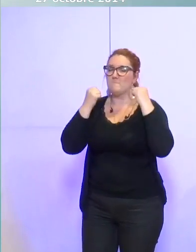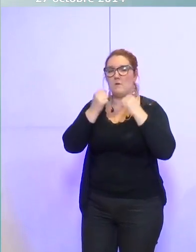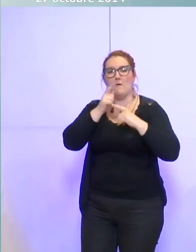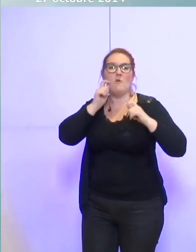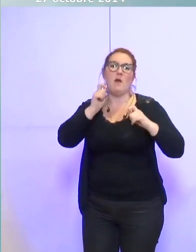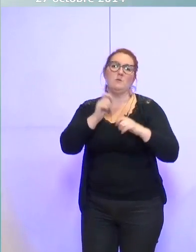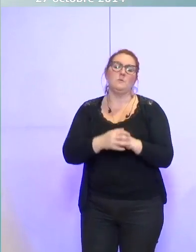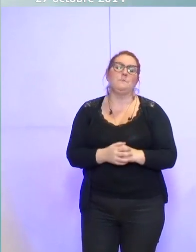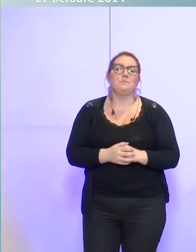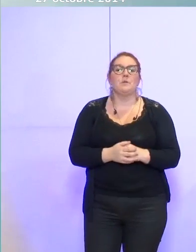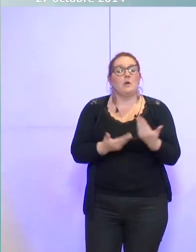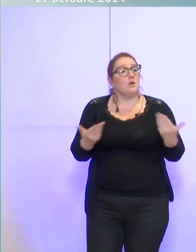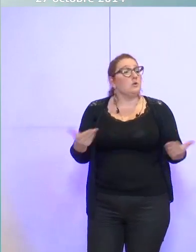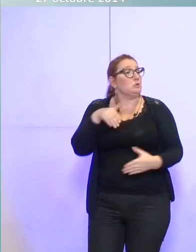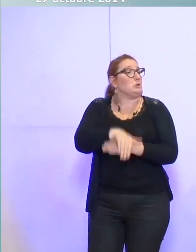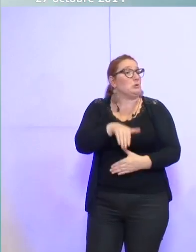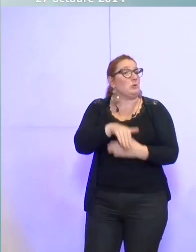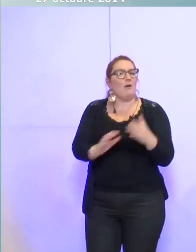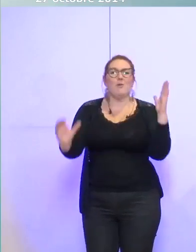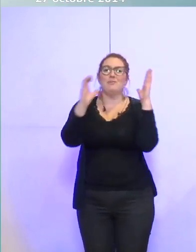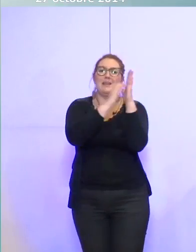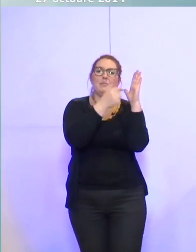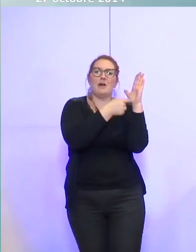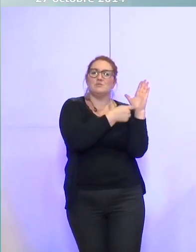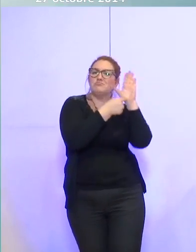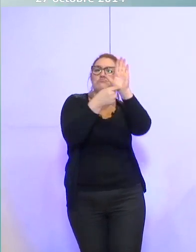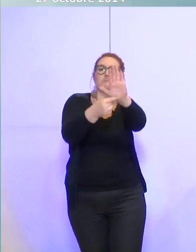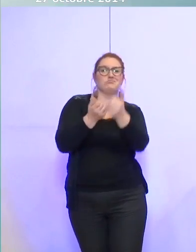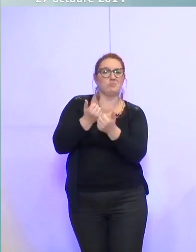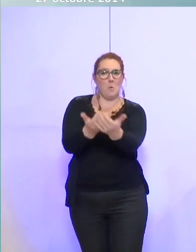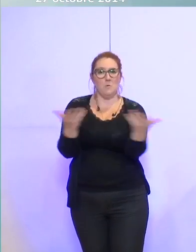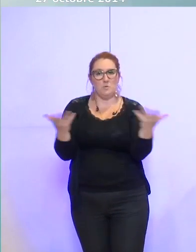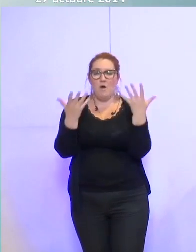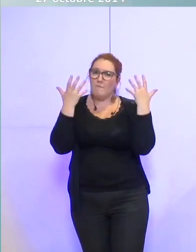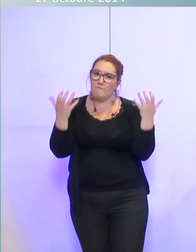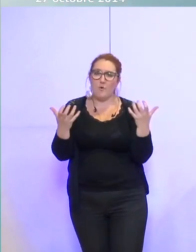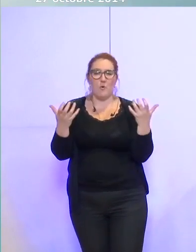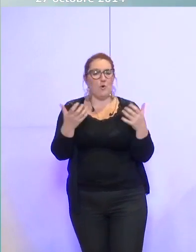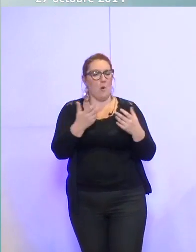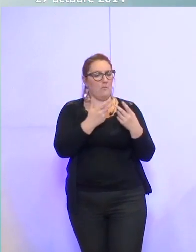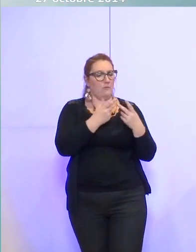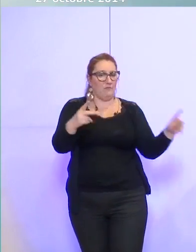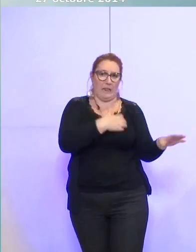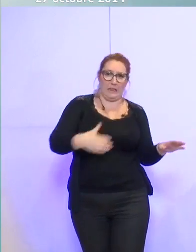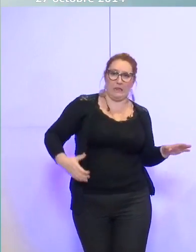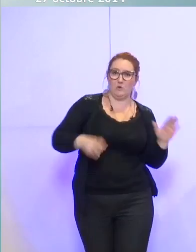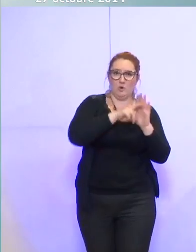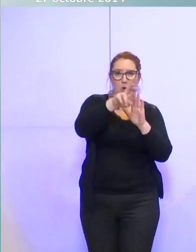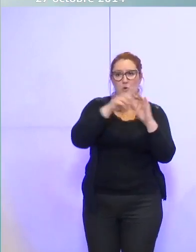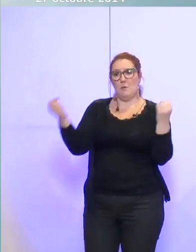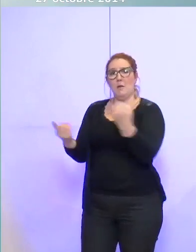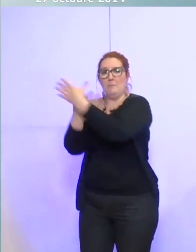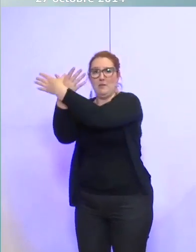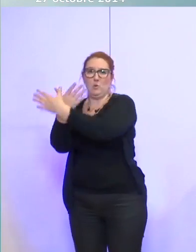La démarche qui vous est proposée ce soir dans notre délibération, c'est donc une démarche que nous souhaitons commune entre la ville de Grenoble, la métro et le